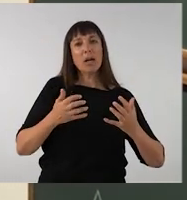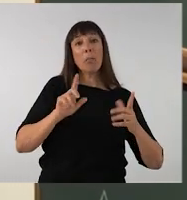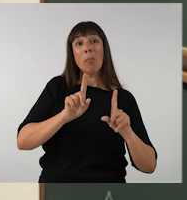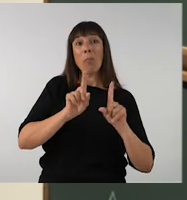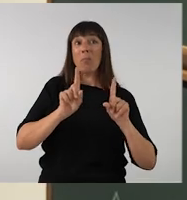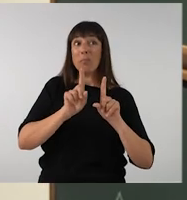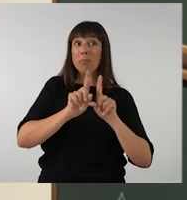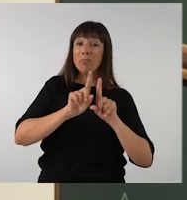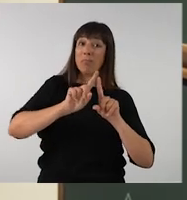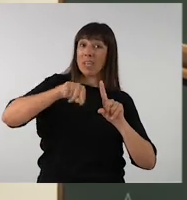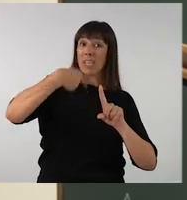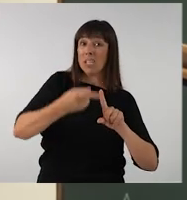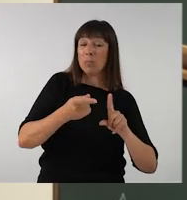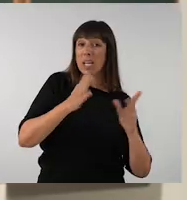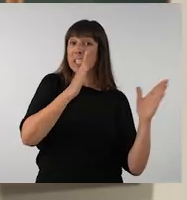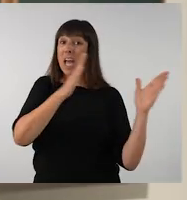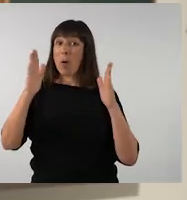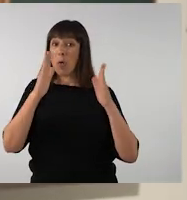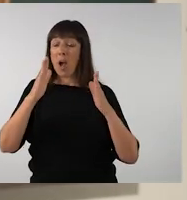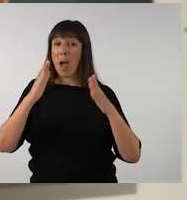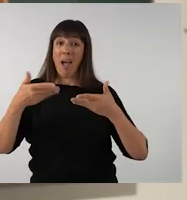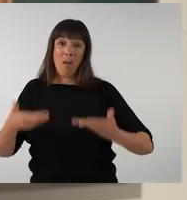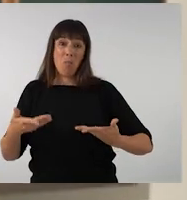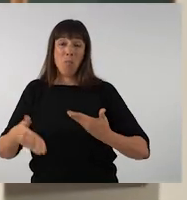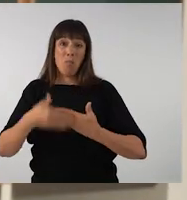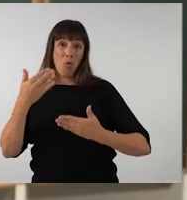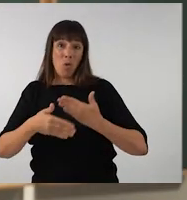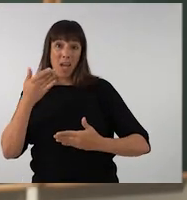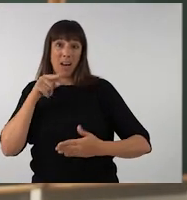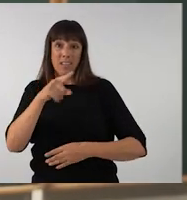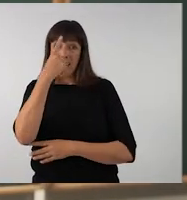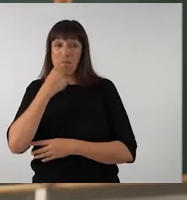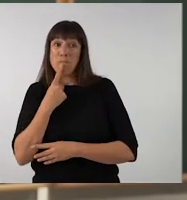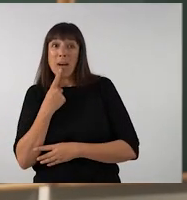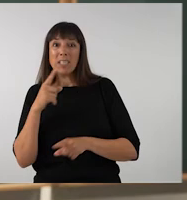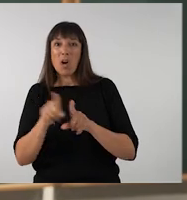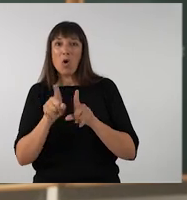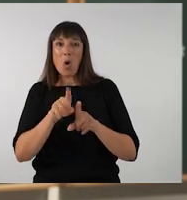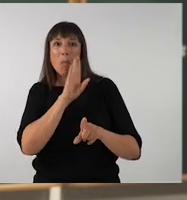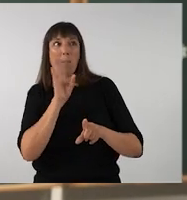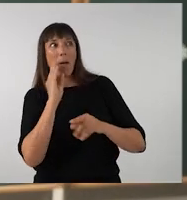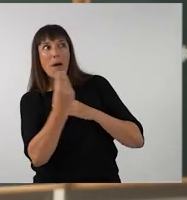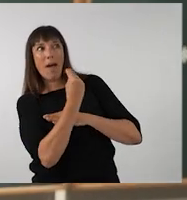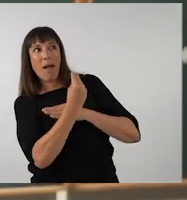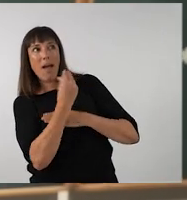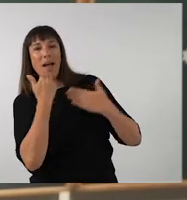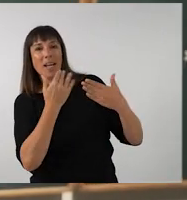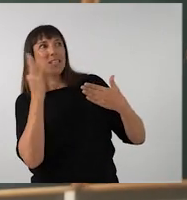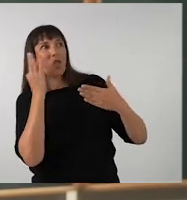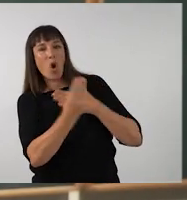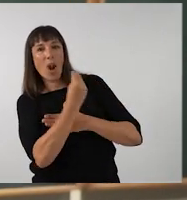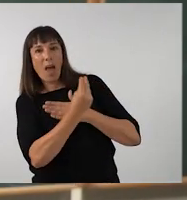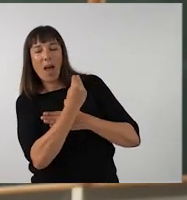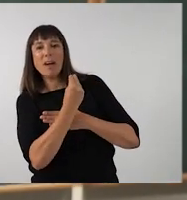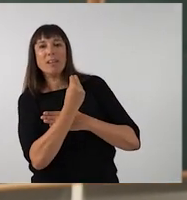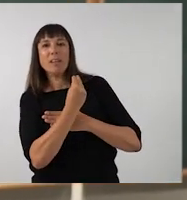pes del que ara podem imaginar, no? I que va ser potser més en l'edat moderna quan aquesta imatge, aquest model de transmissió de